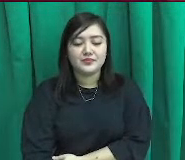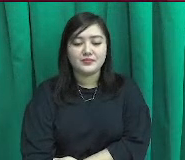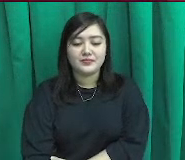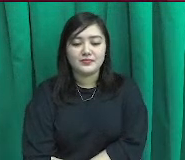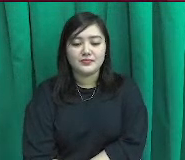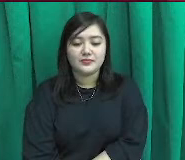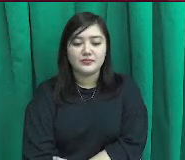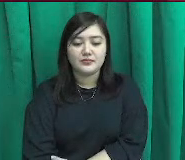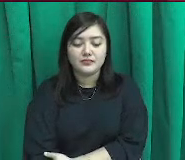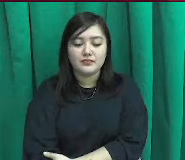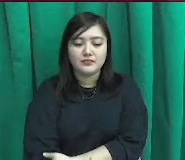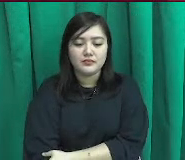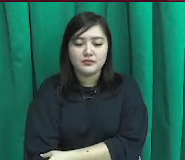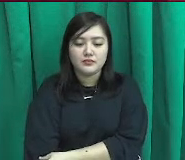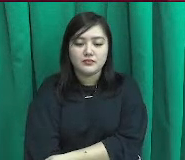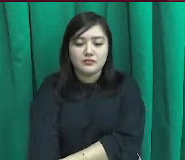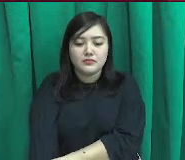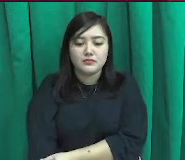Dennis